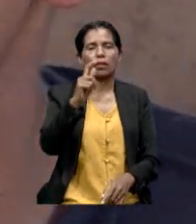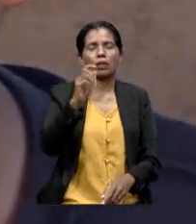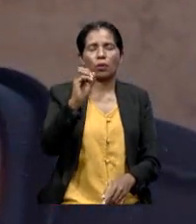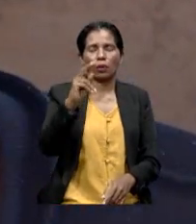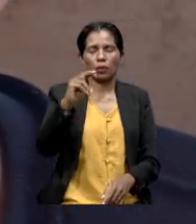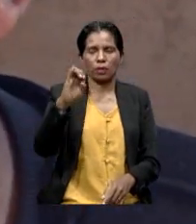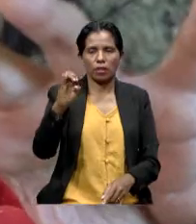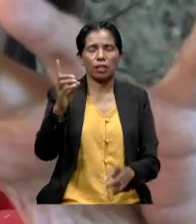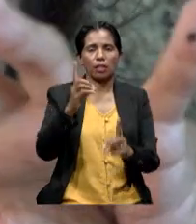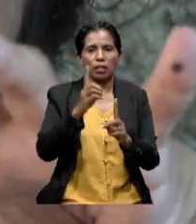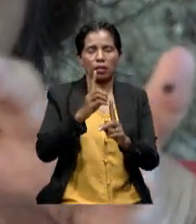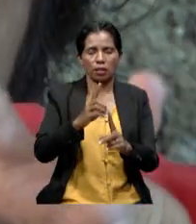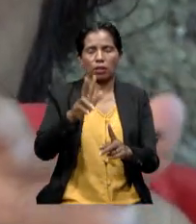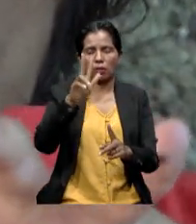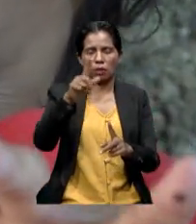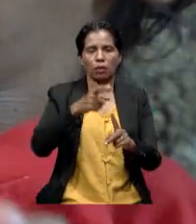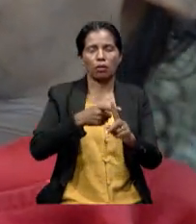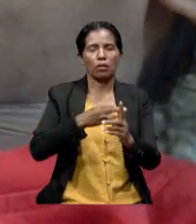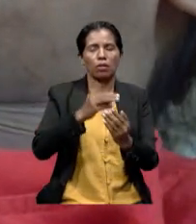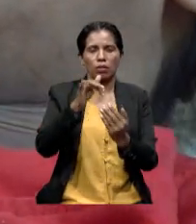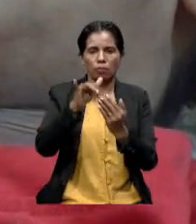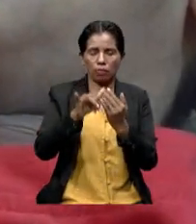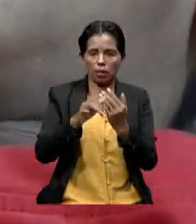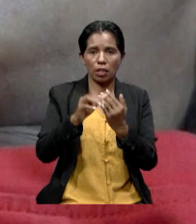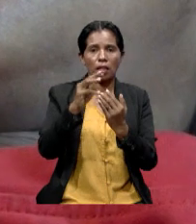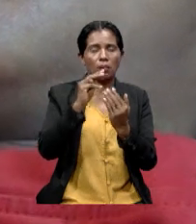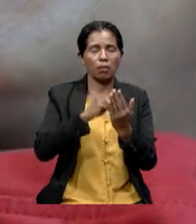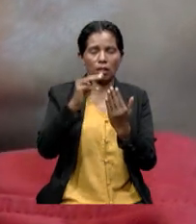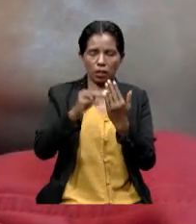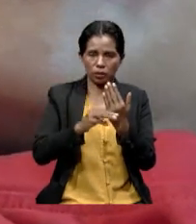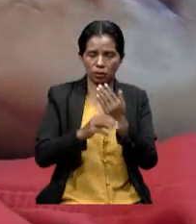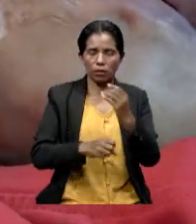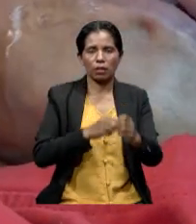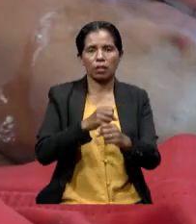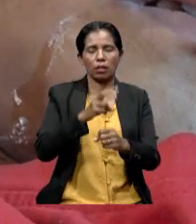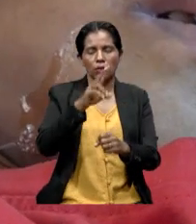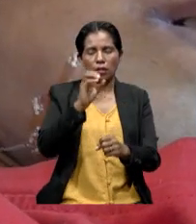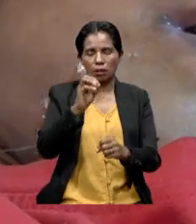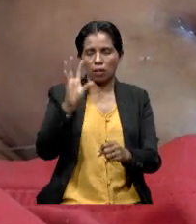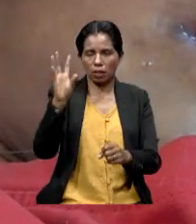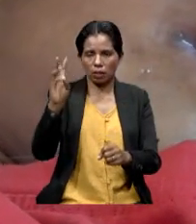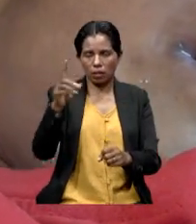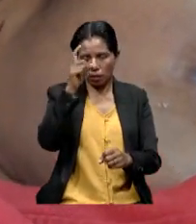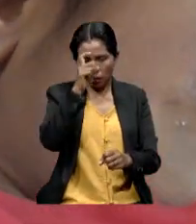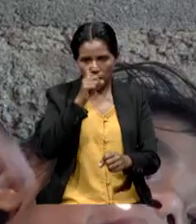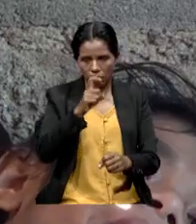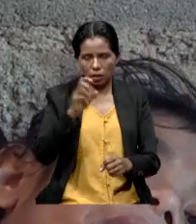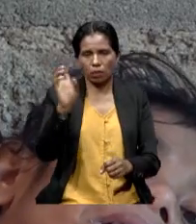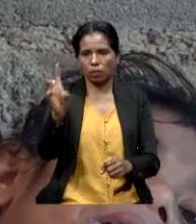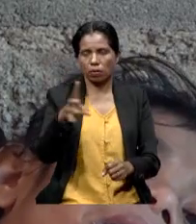loron tolu fulang marsu tinang ringuruaneng agora iha ona idade sanulu